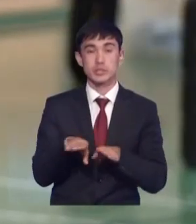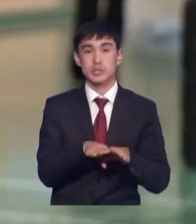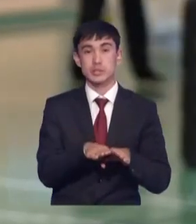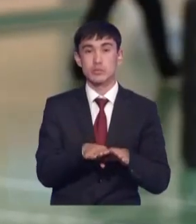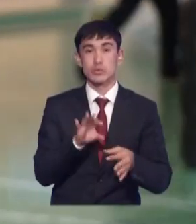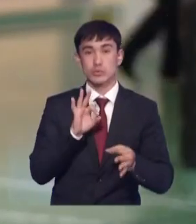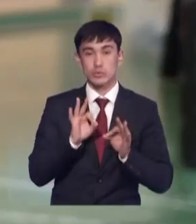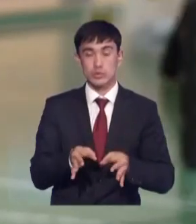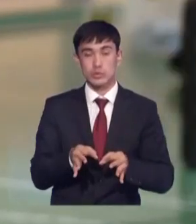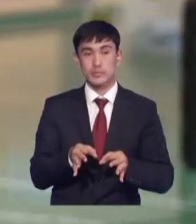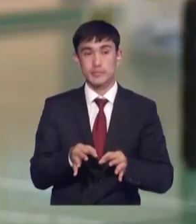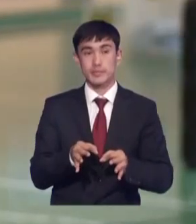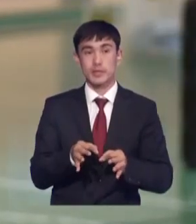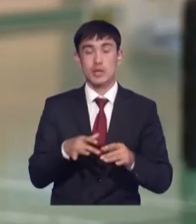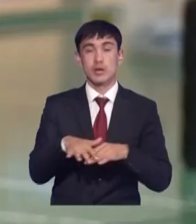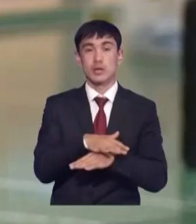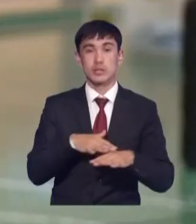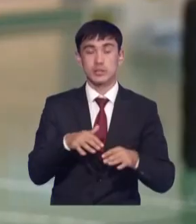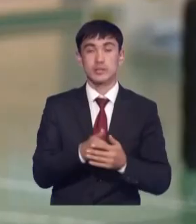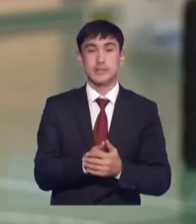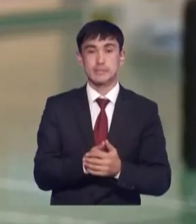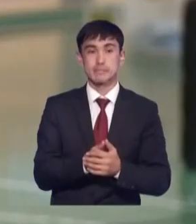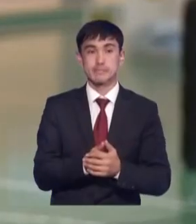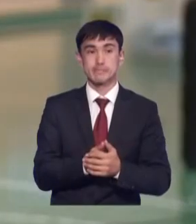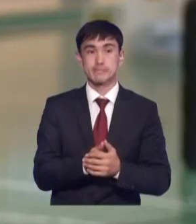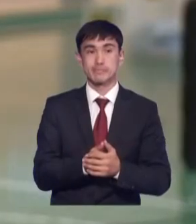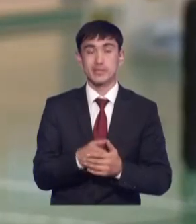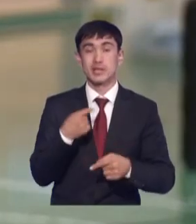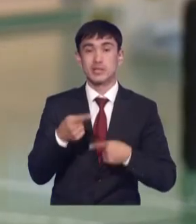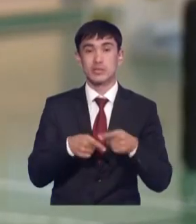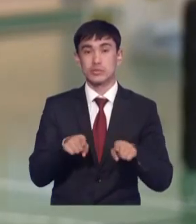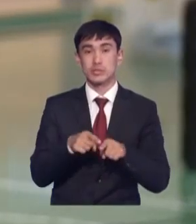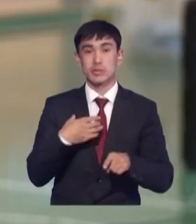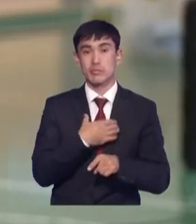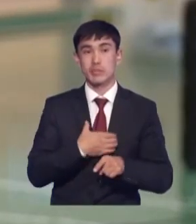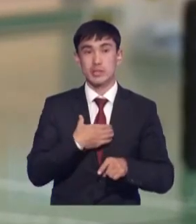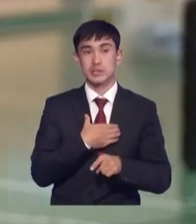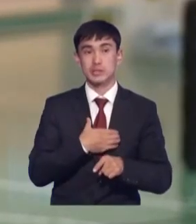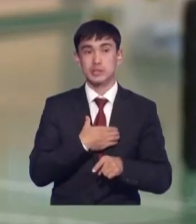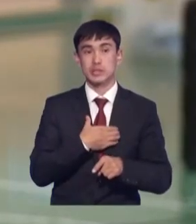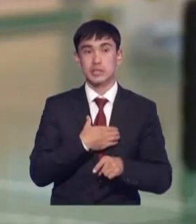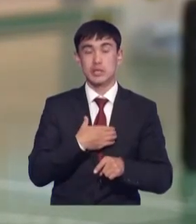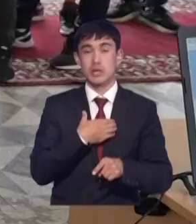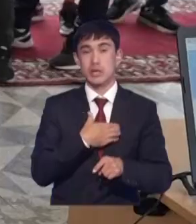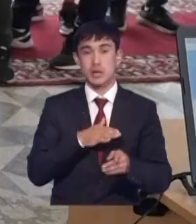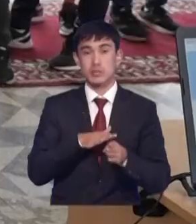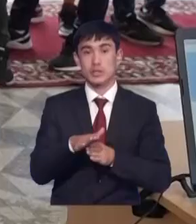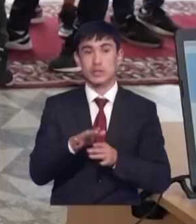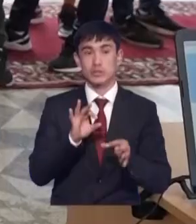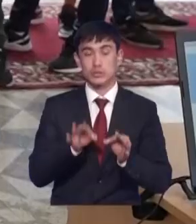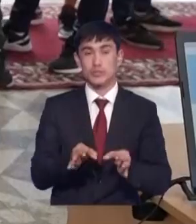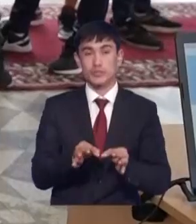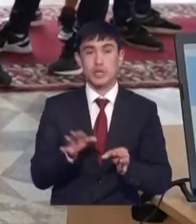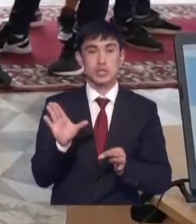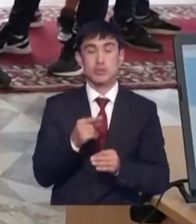өте дұрыс. Өйткені халықтың келісімінен кейін барып осындай маңызды дүниелер қабылдағаны.